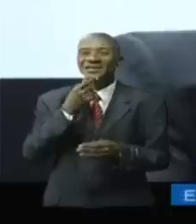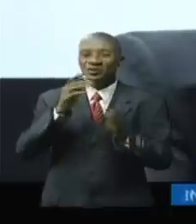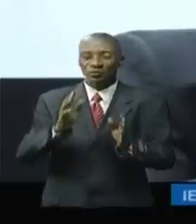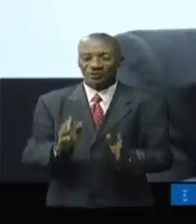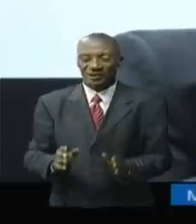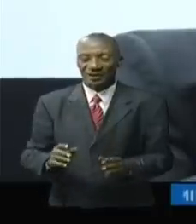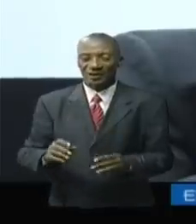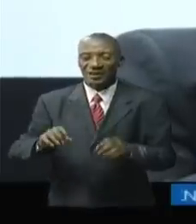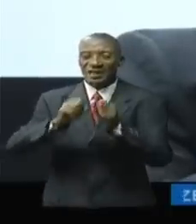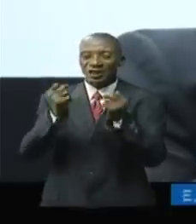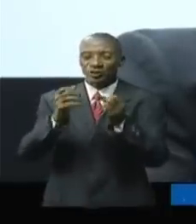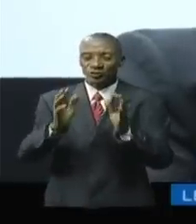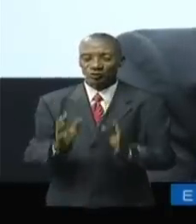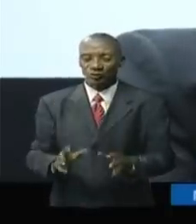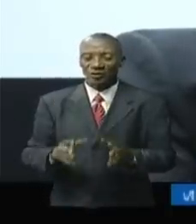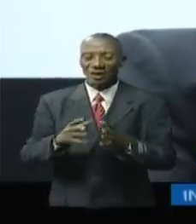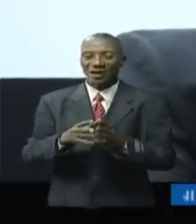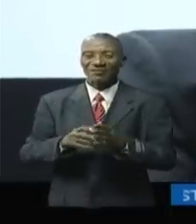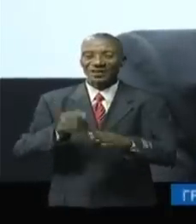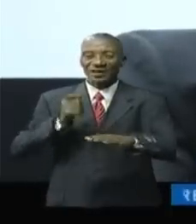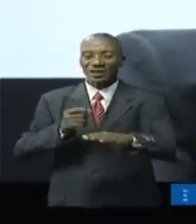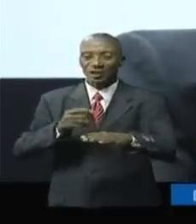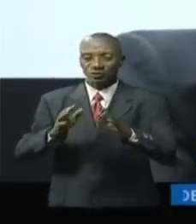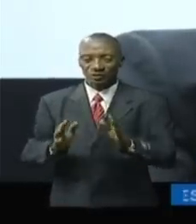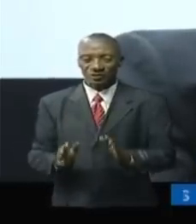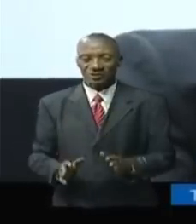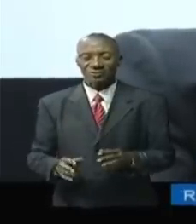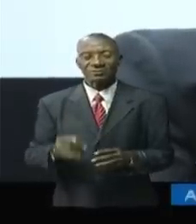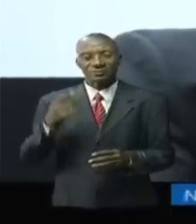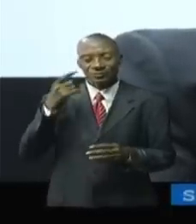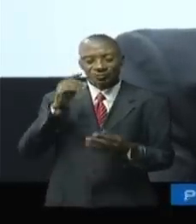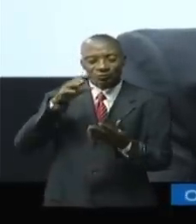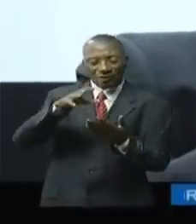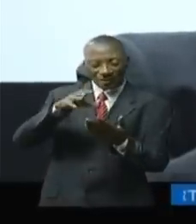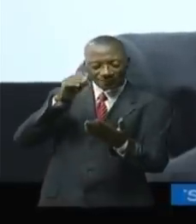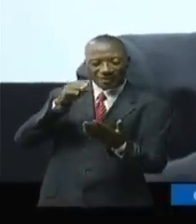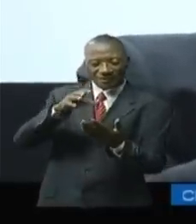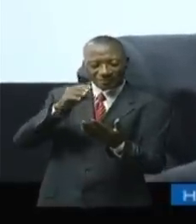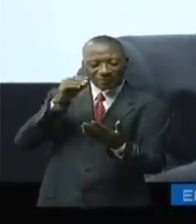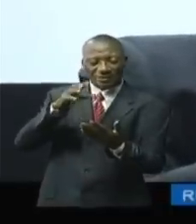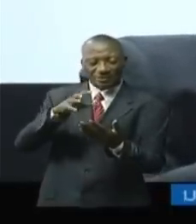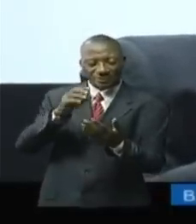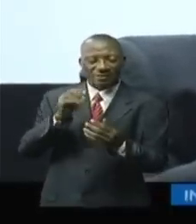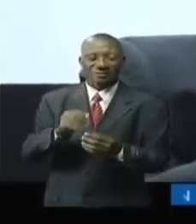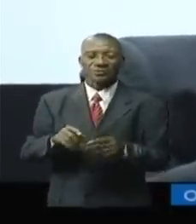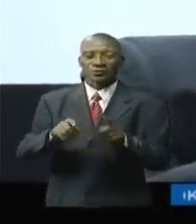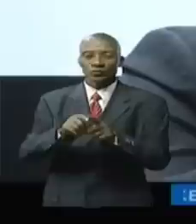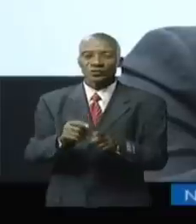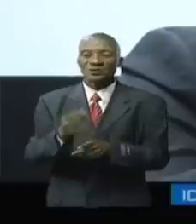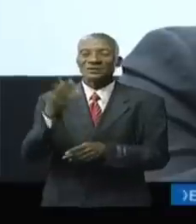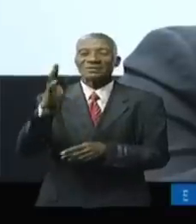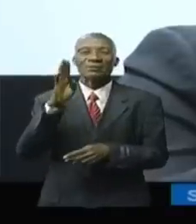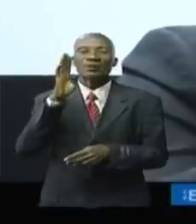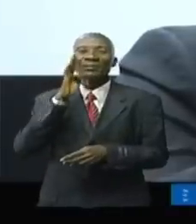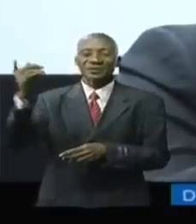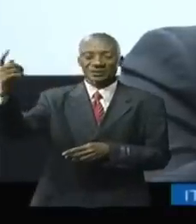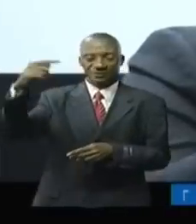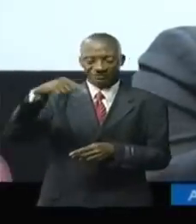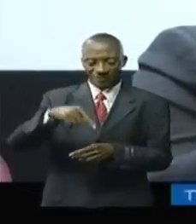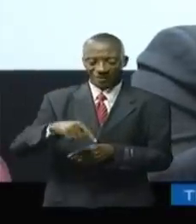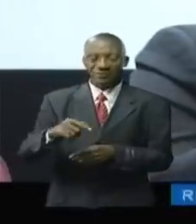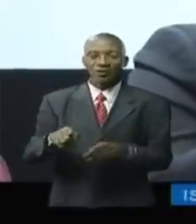juristes, pour étudier cette question de la nationalité. Et invitons la Belgique en tant que témoin ou observateur. Et après, nous